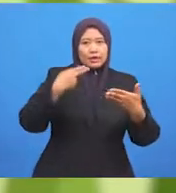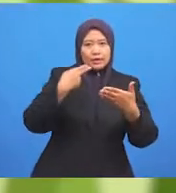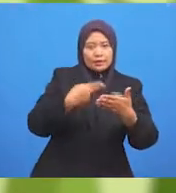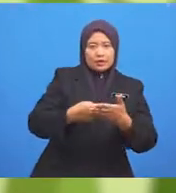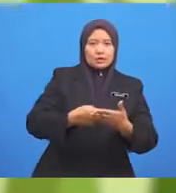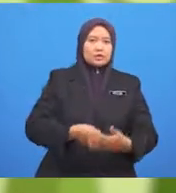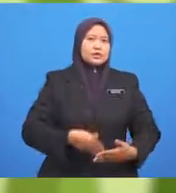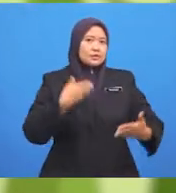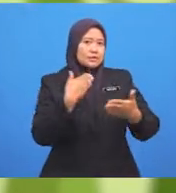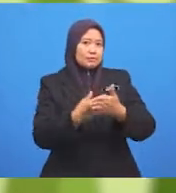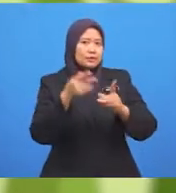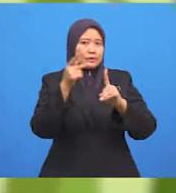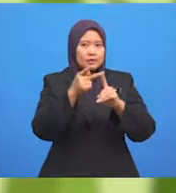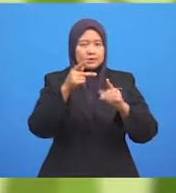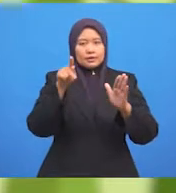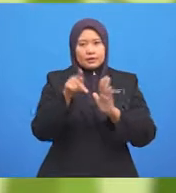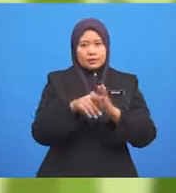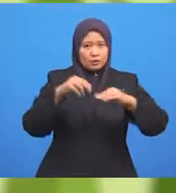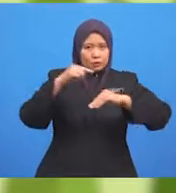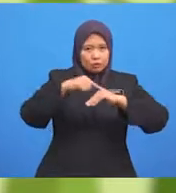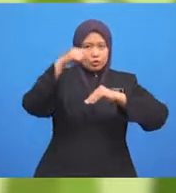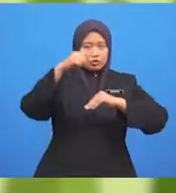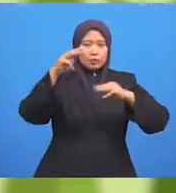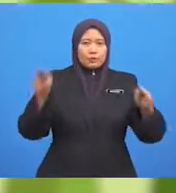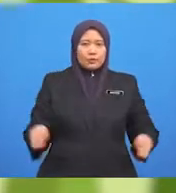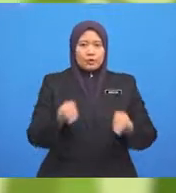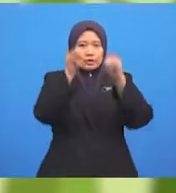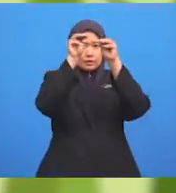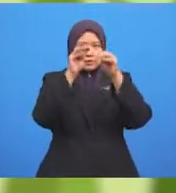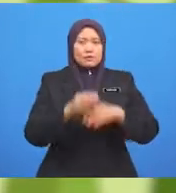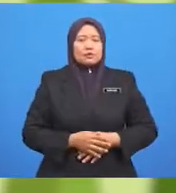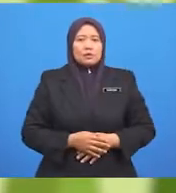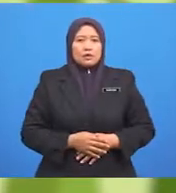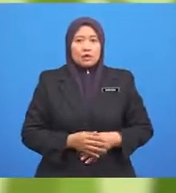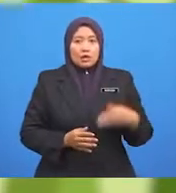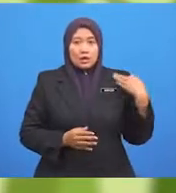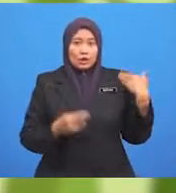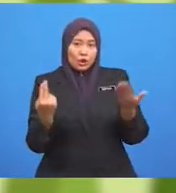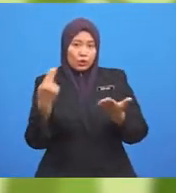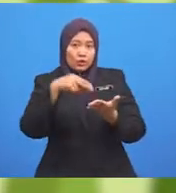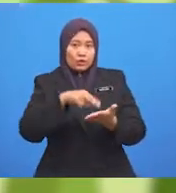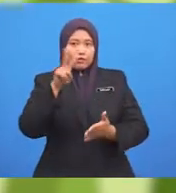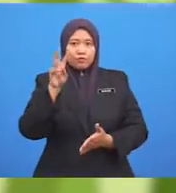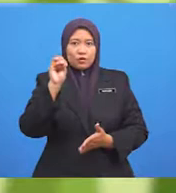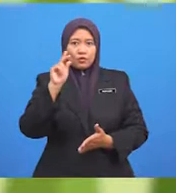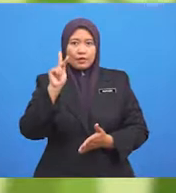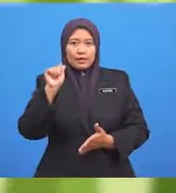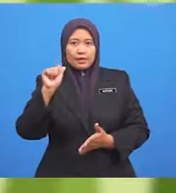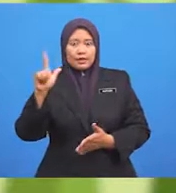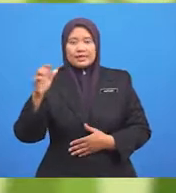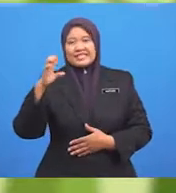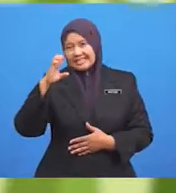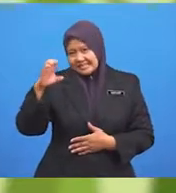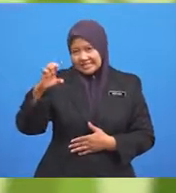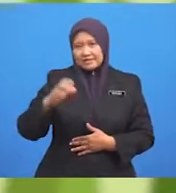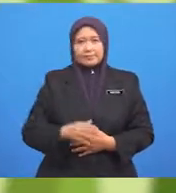kemuncak menara. Baris ini mempunyai perulangan vokal E. Ketiga,